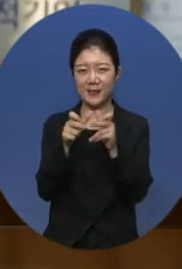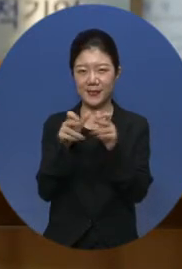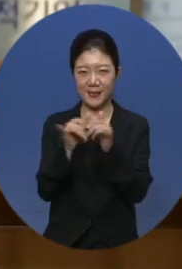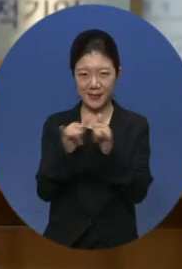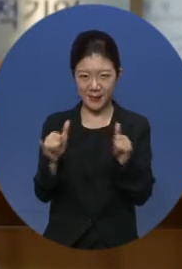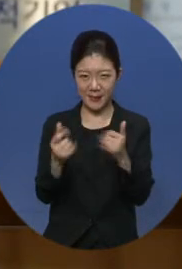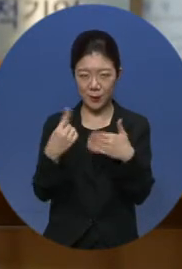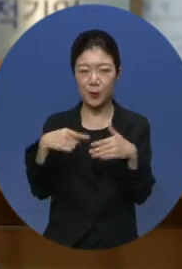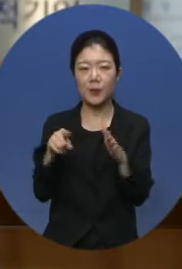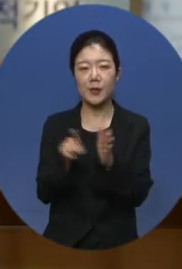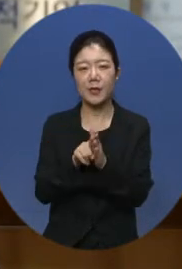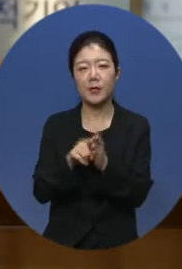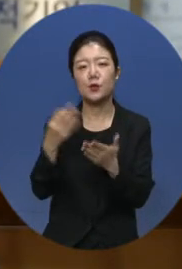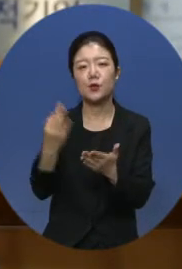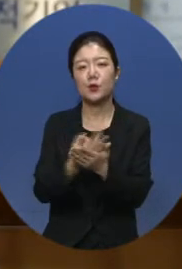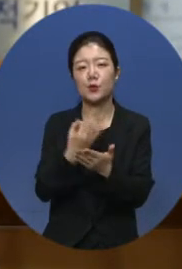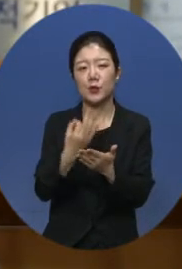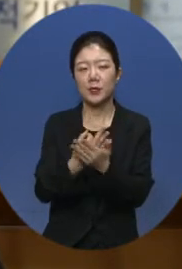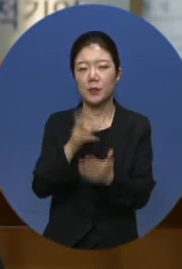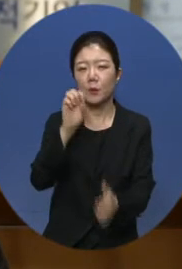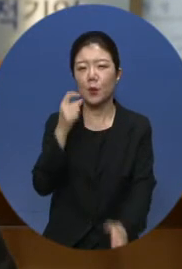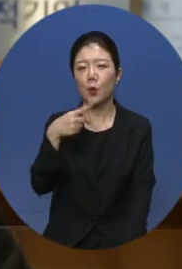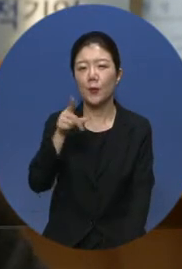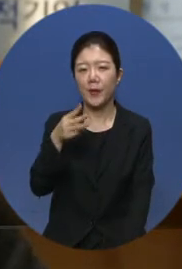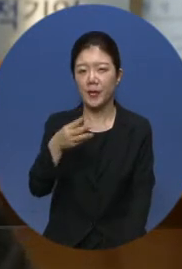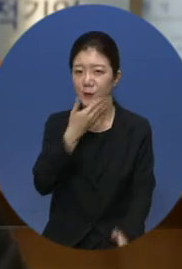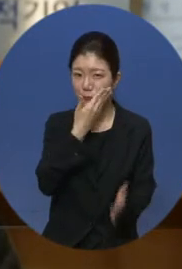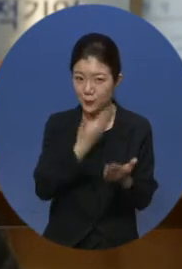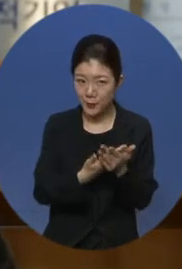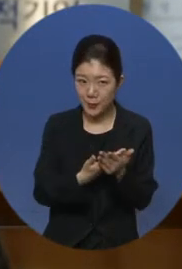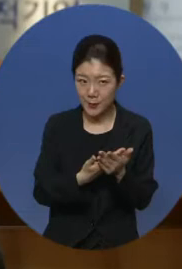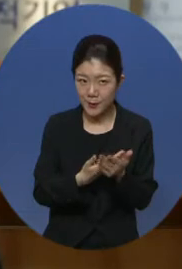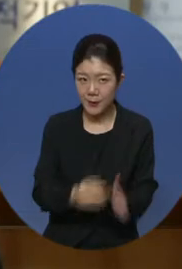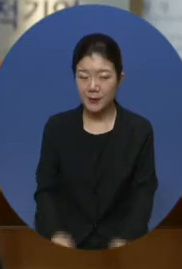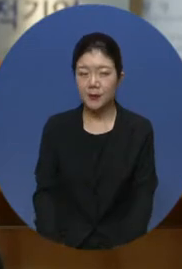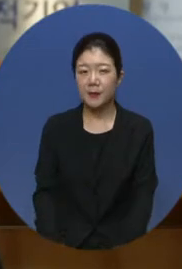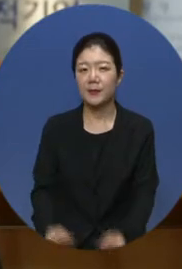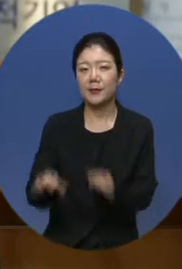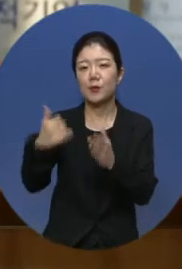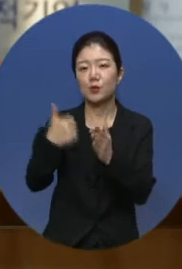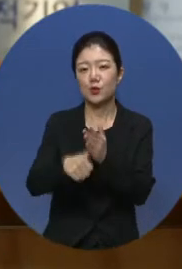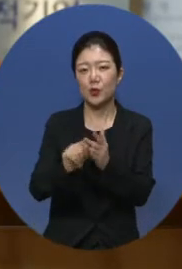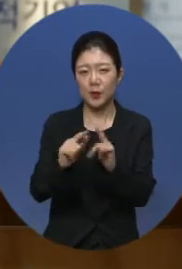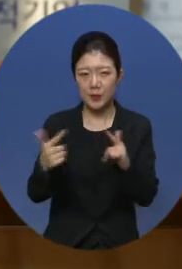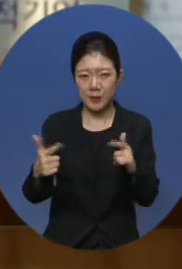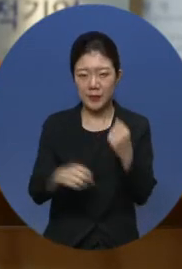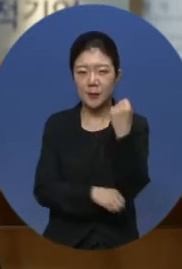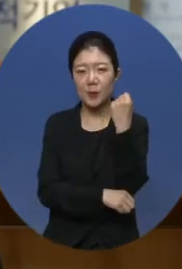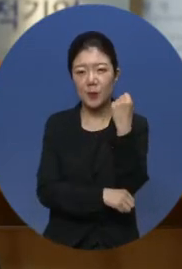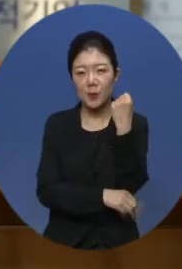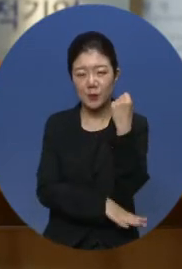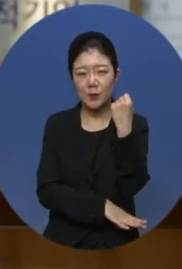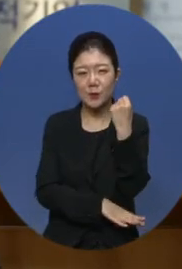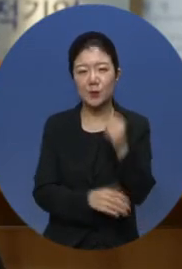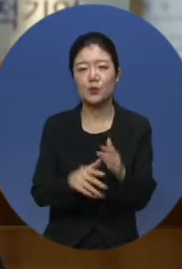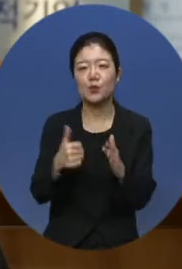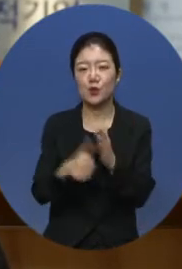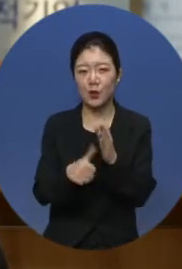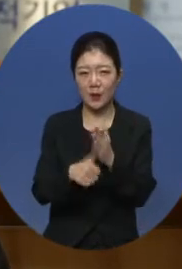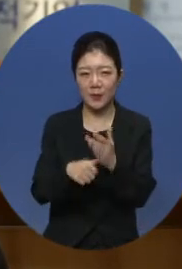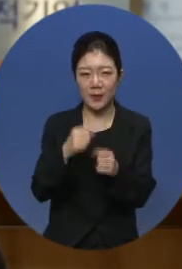발달장애인들을 위한 수익 모델이 중요한데요. 그 중에서 기증받은 물건들을 베이스로 해서